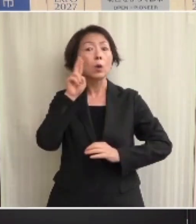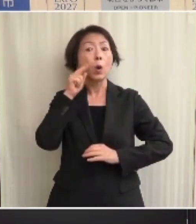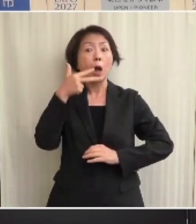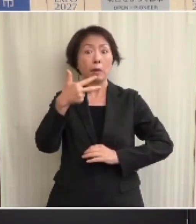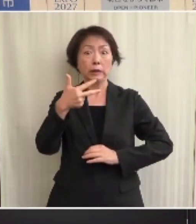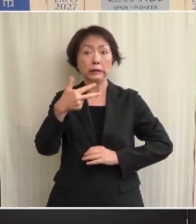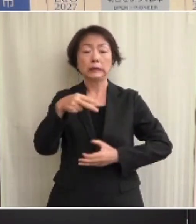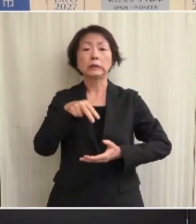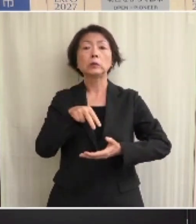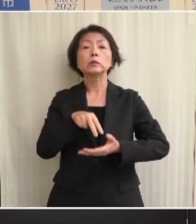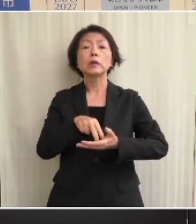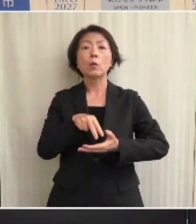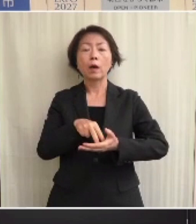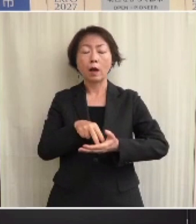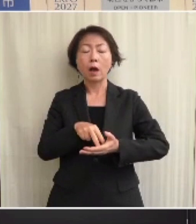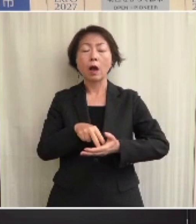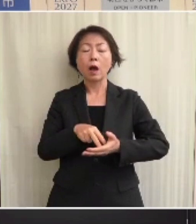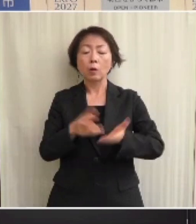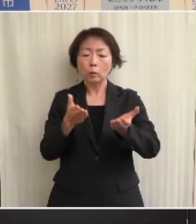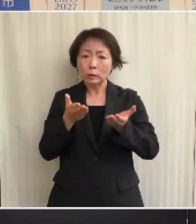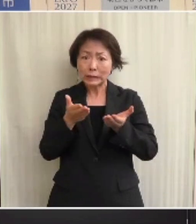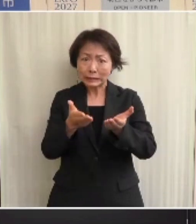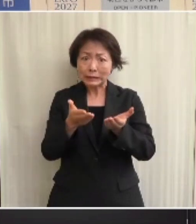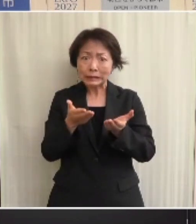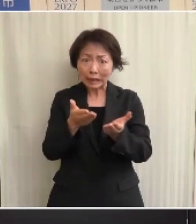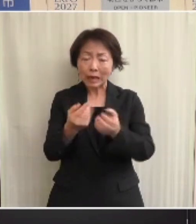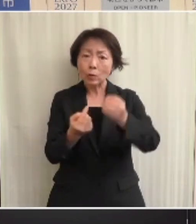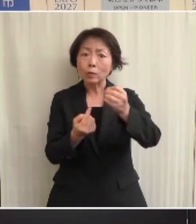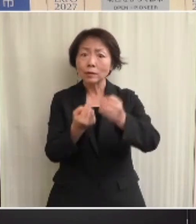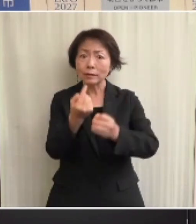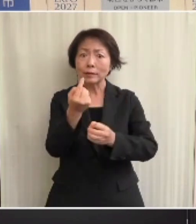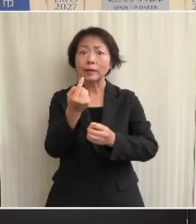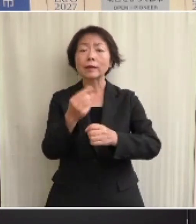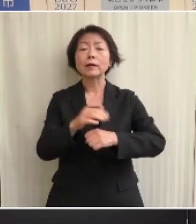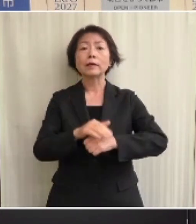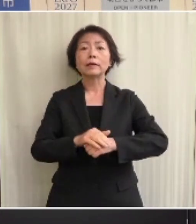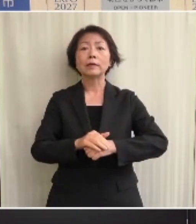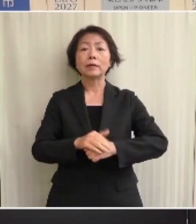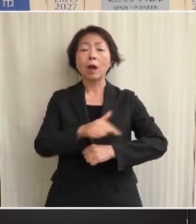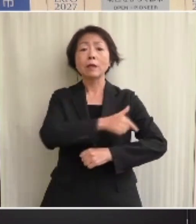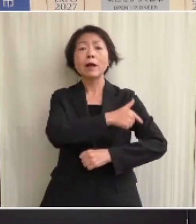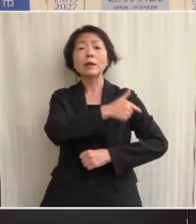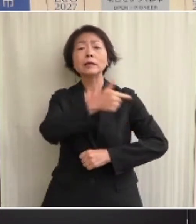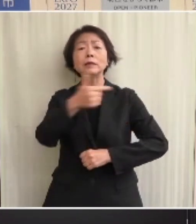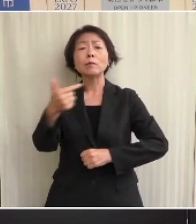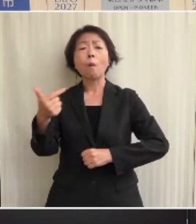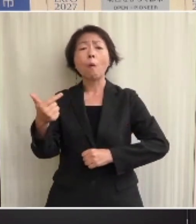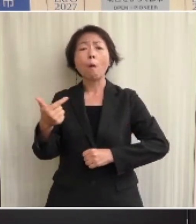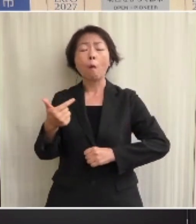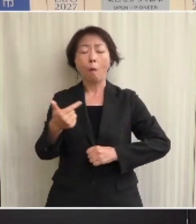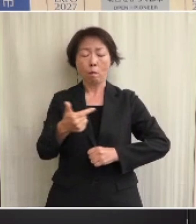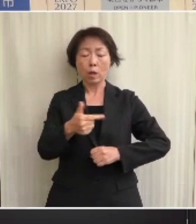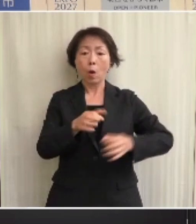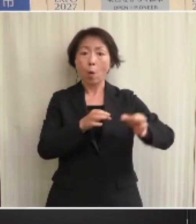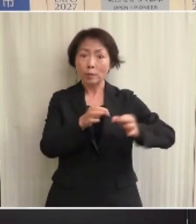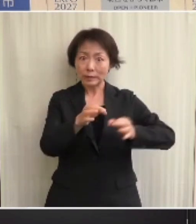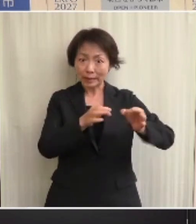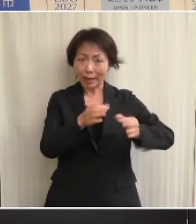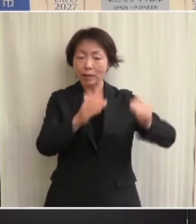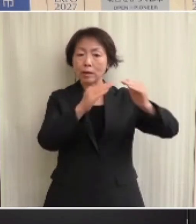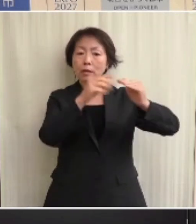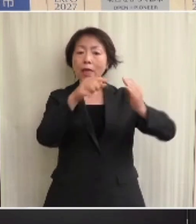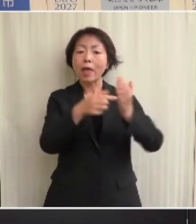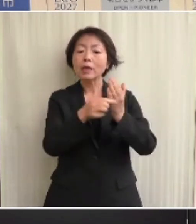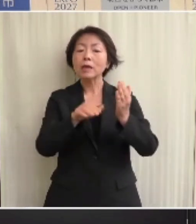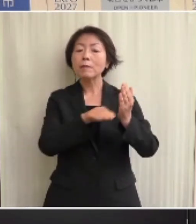は、この震災を契機にですね、大規模商業施設事業者、駅